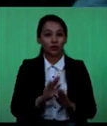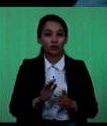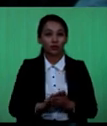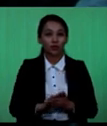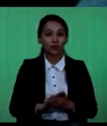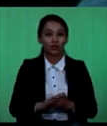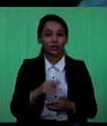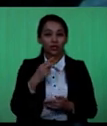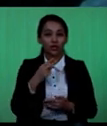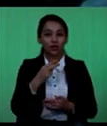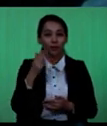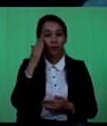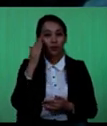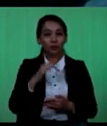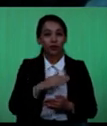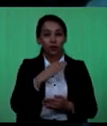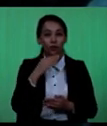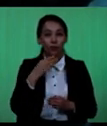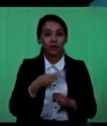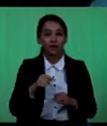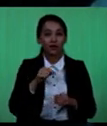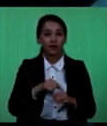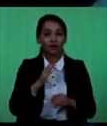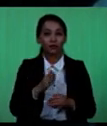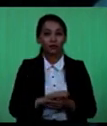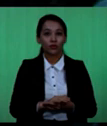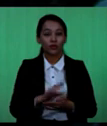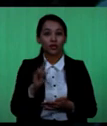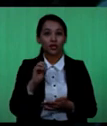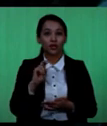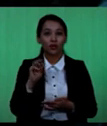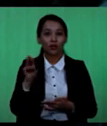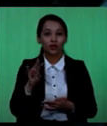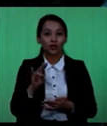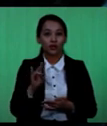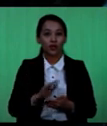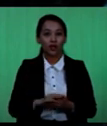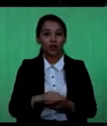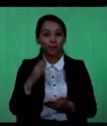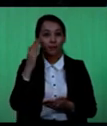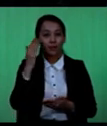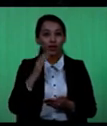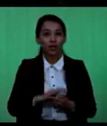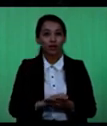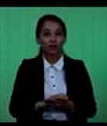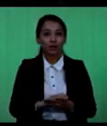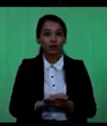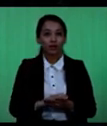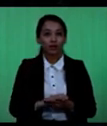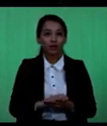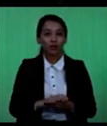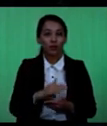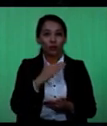bosh miyaga qanday ta'sir qilishi to'g'risida ham gapiriladi. Nikotin tomirlarni toraytiradi. Bu miyada oziq moddalarning yetishmasligi bilan